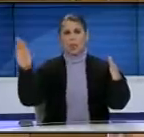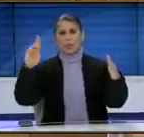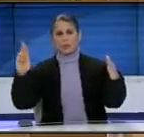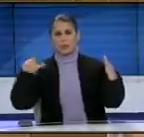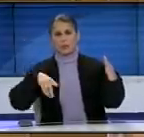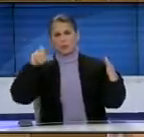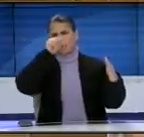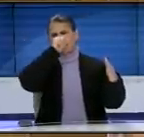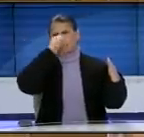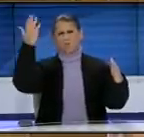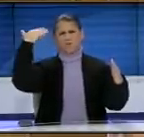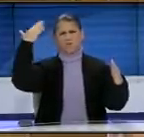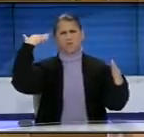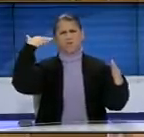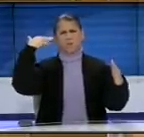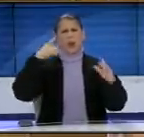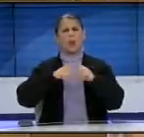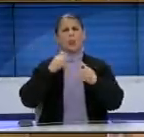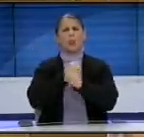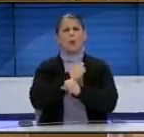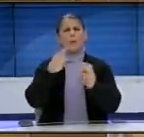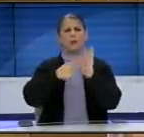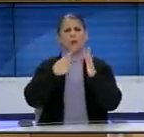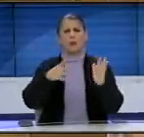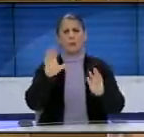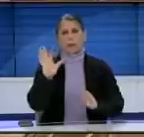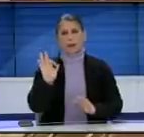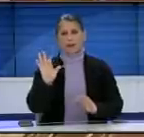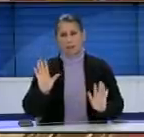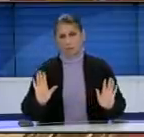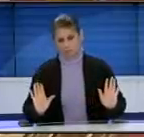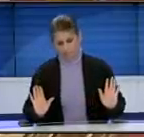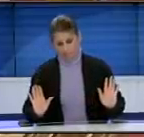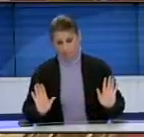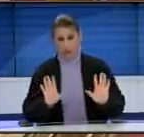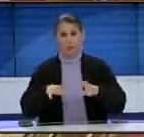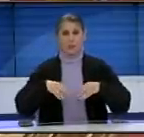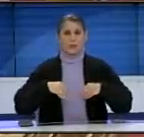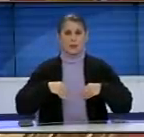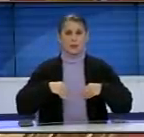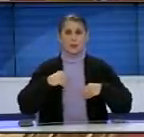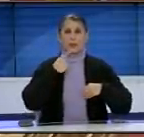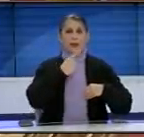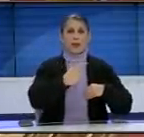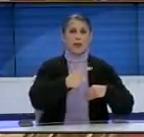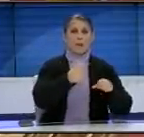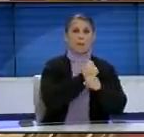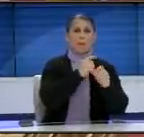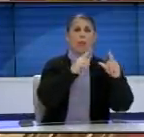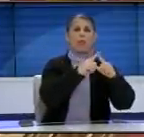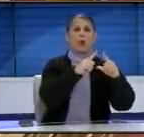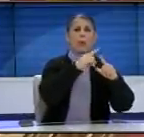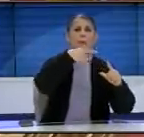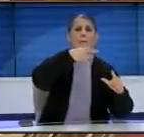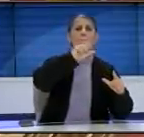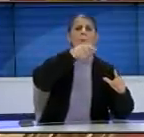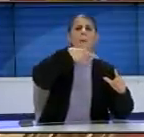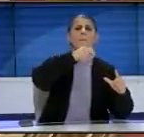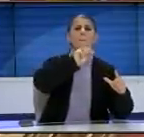στα παροχημένα δόγματα της δεκαετίας του 50. Και να υιοθετούμε ξανά το δόγμα Παπάγου, ούτε καν το